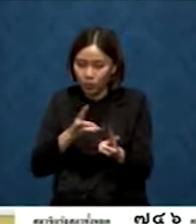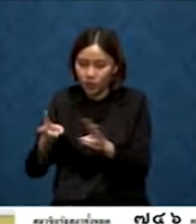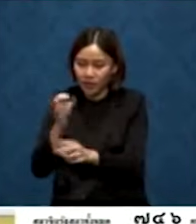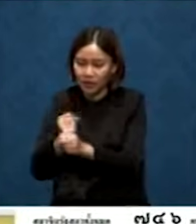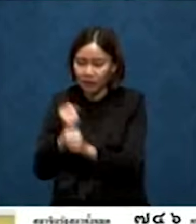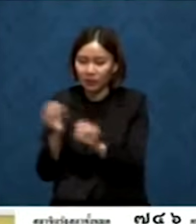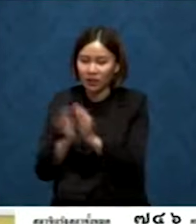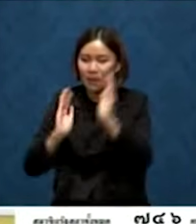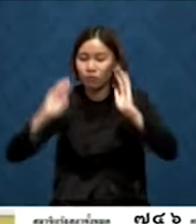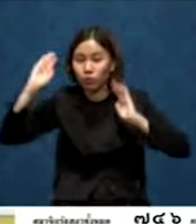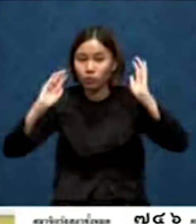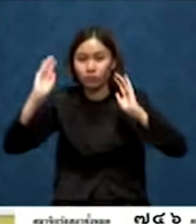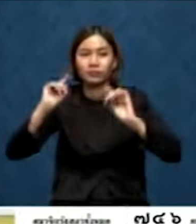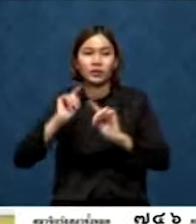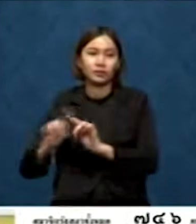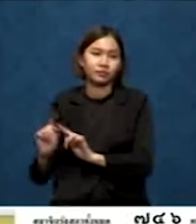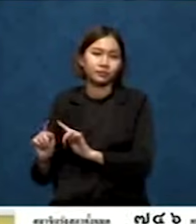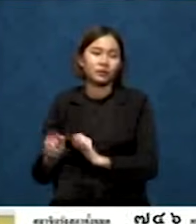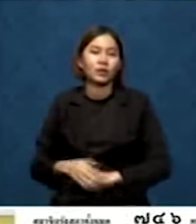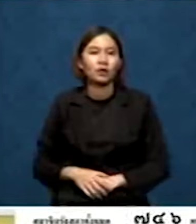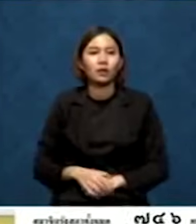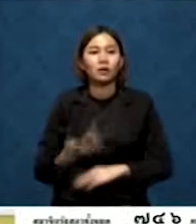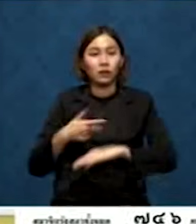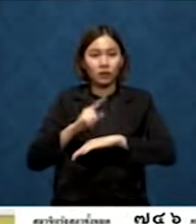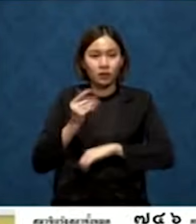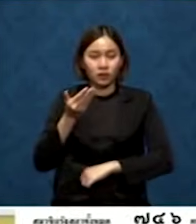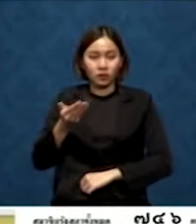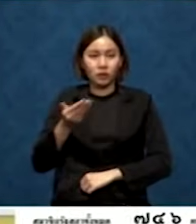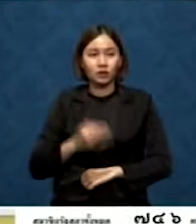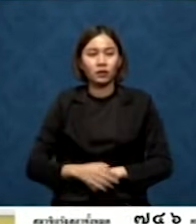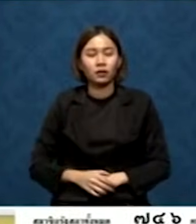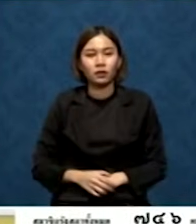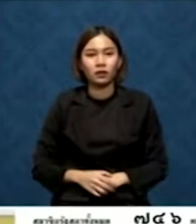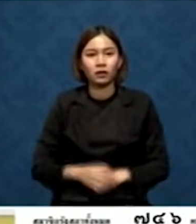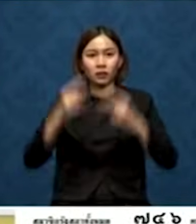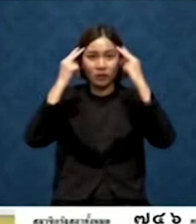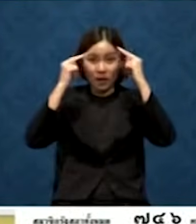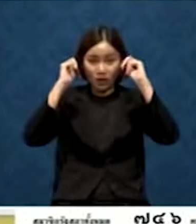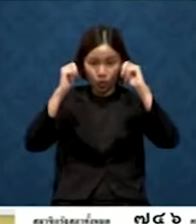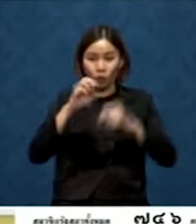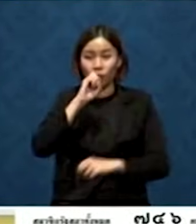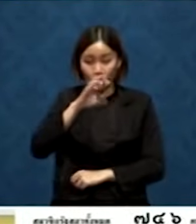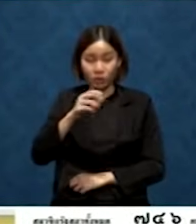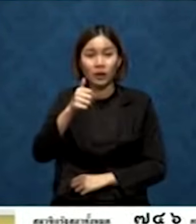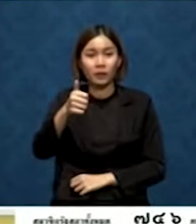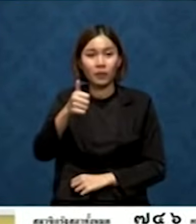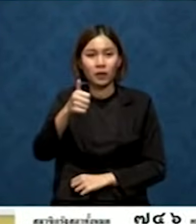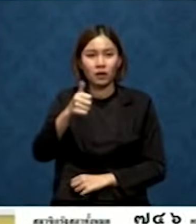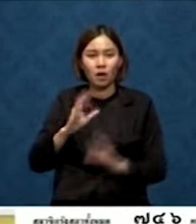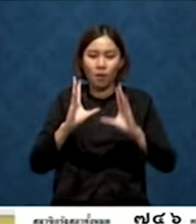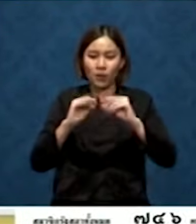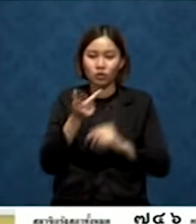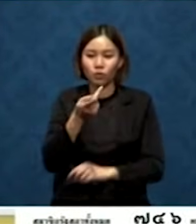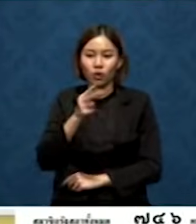การทำประชามติดังนั้นถ้าพระประทานถ้านายกยืนยันได้ไหมครับว่าในการประชุม